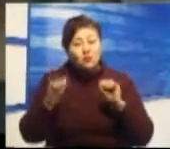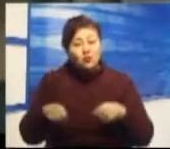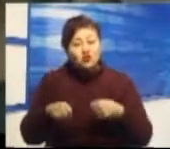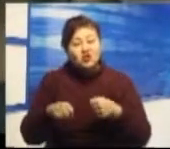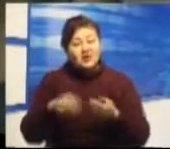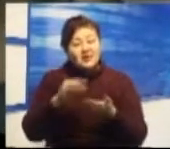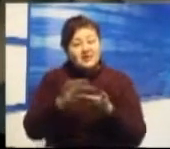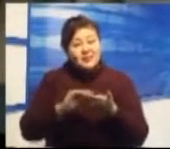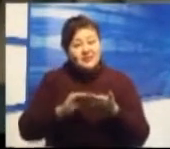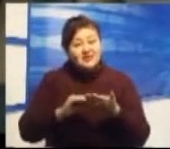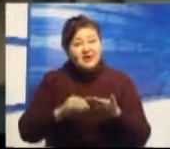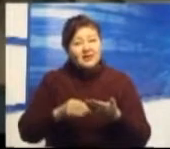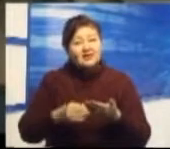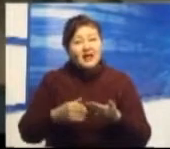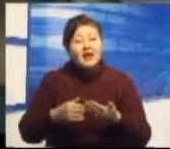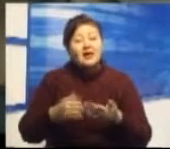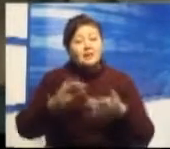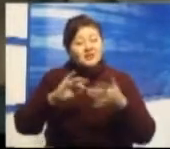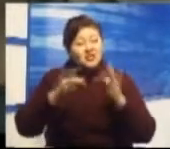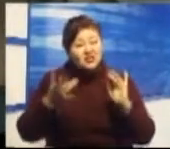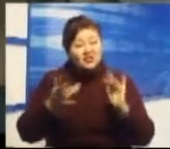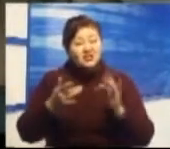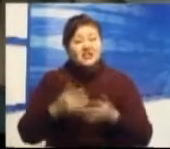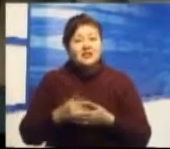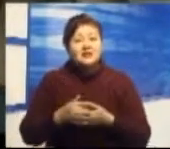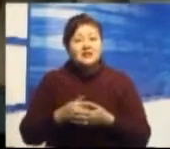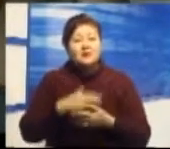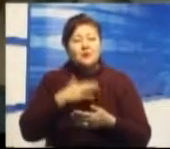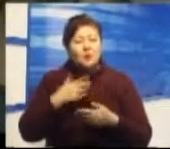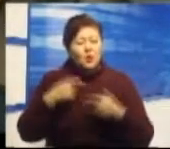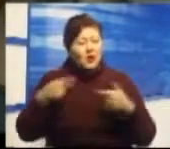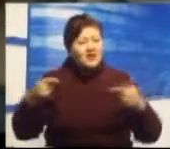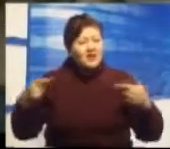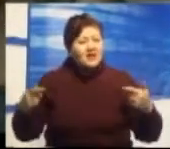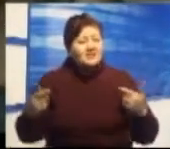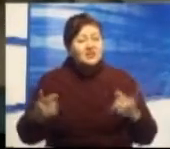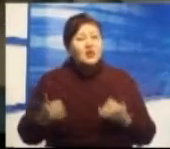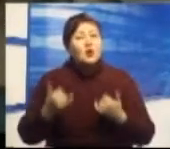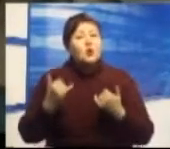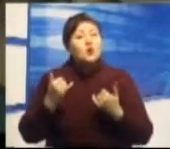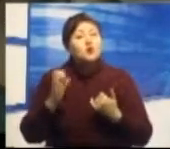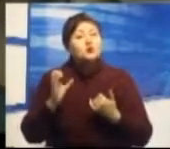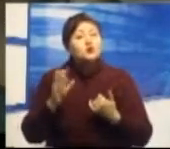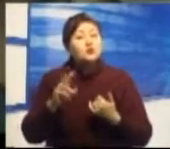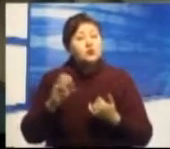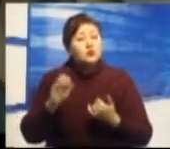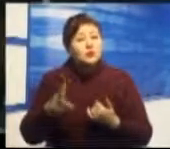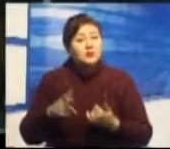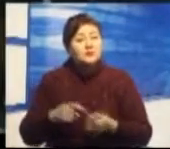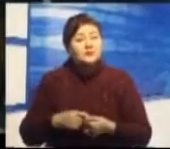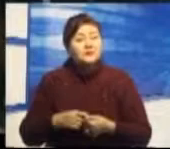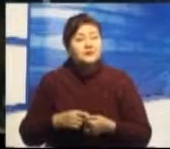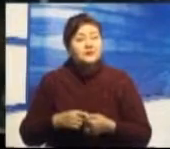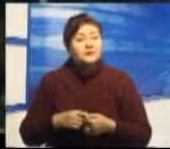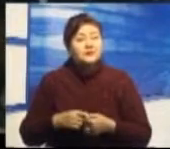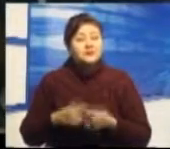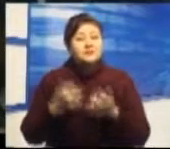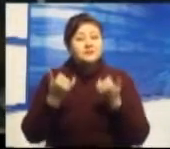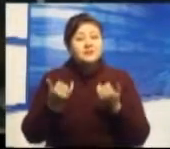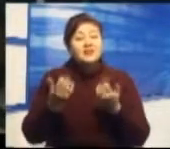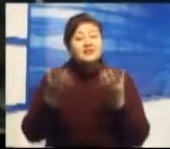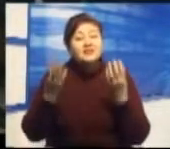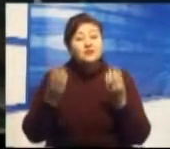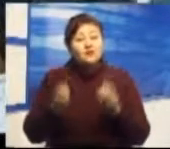балабақша кезегіне тұруға болады. Қызмет түрлері көп, оларды үйден шықпай-ақ пайдалана аласыз. Бүгінде